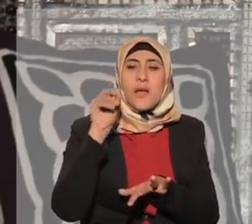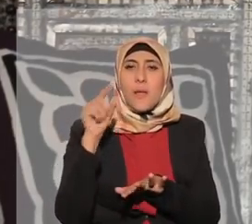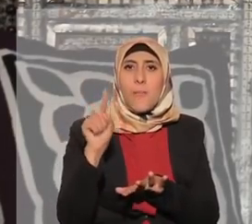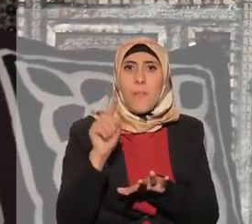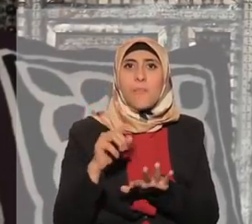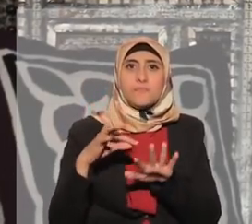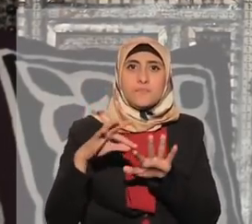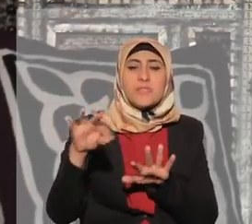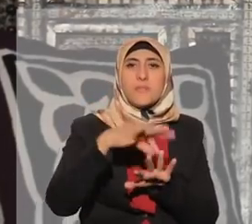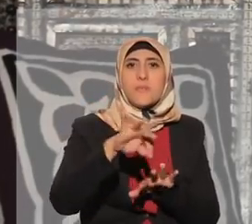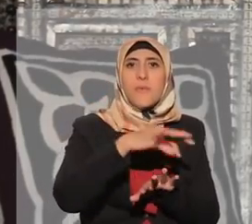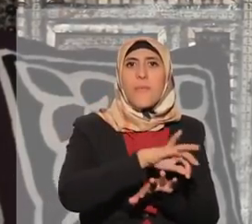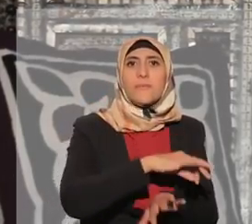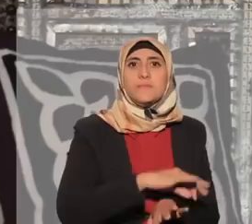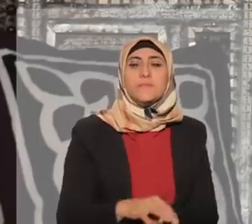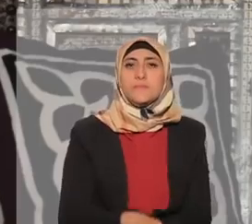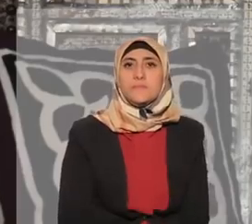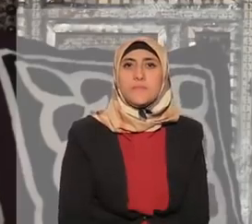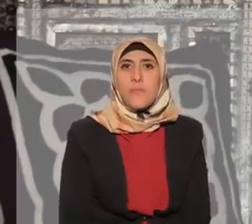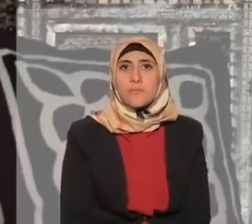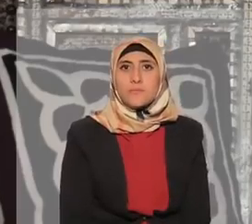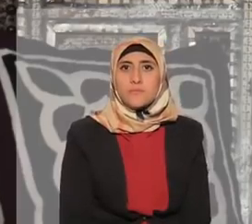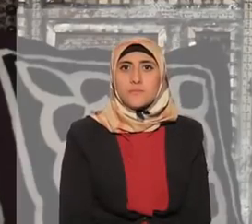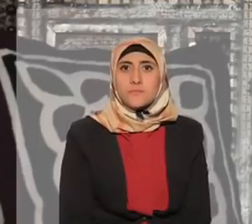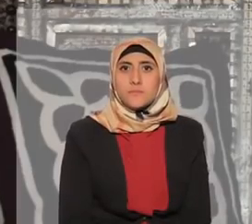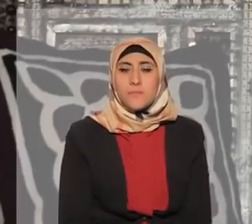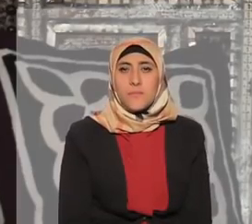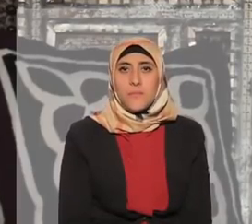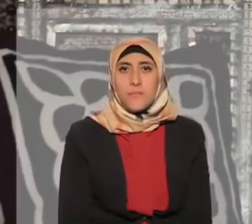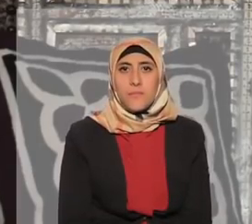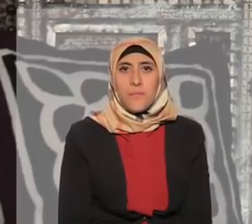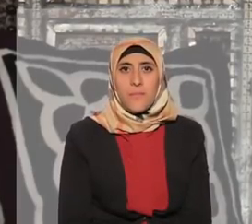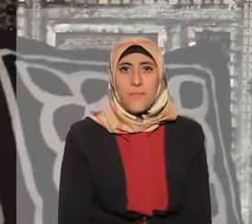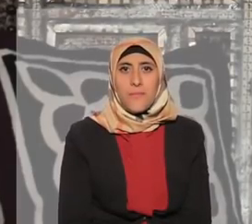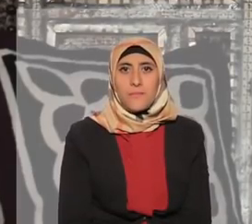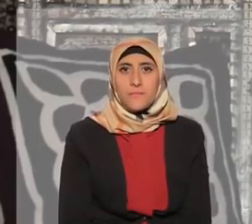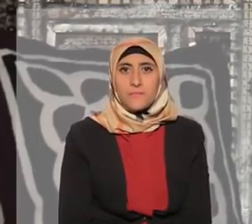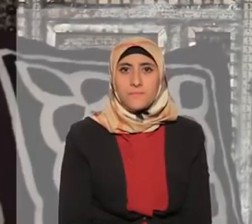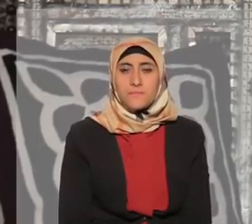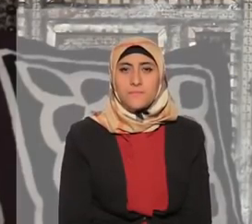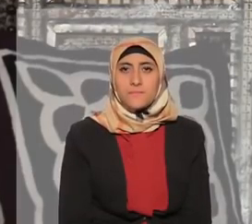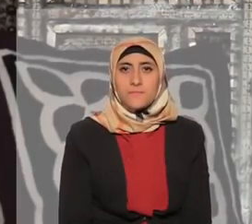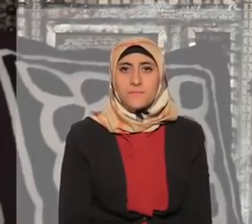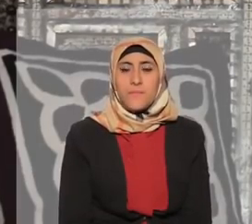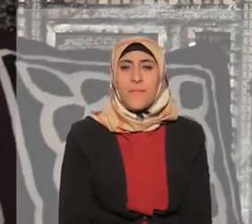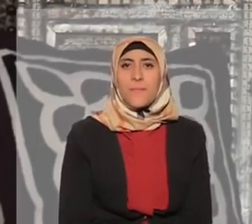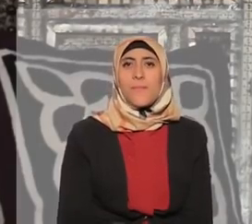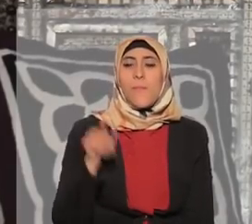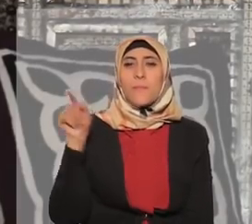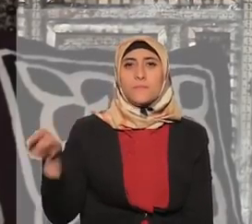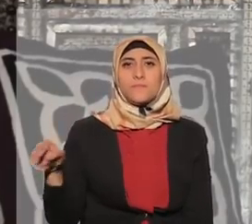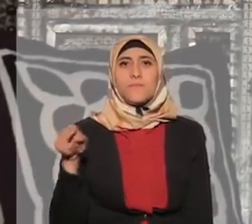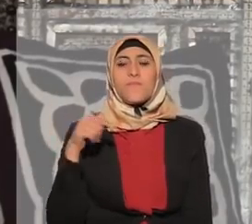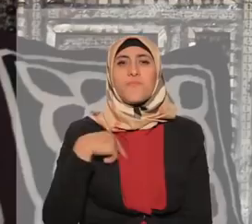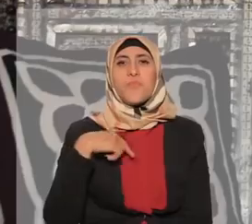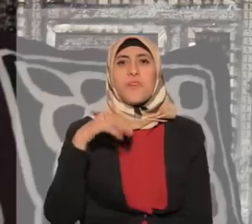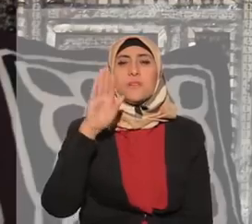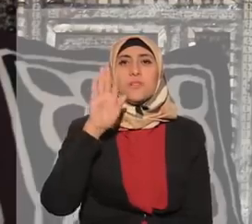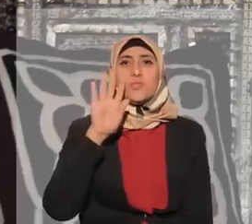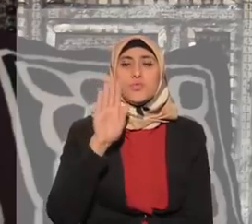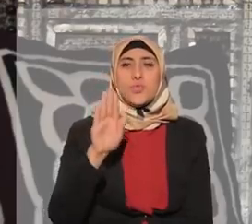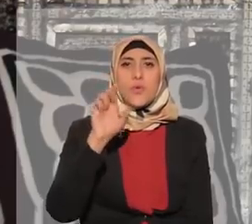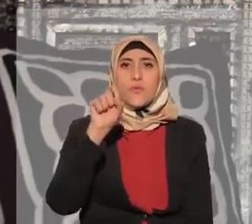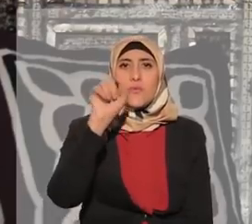من يخدمها بعد ذلك ويؤصل لها كما حصل للمذاهب الأربعة. سيدنا سفيان الثوري التقى بالسيدة